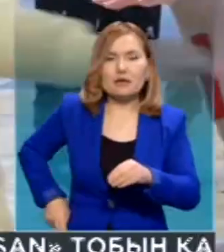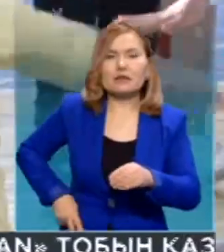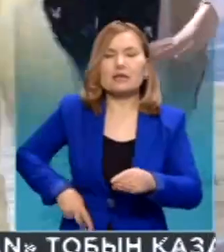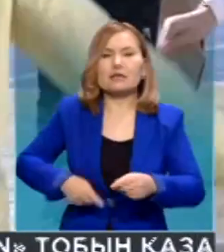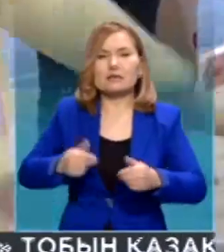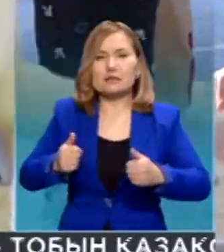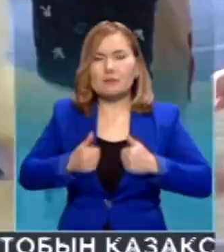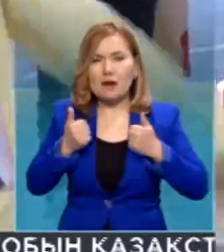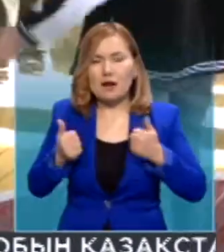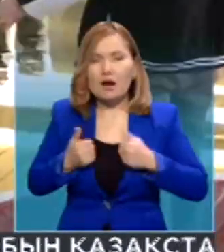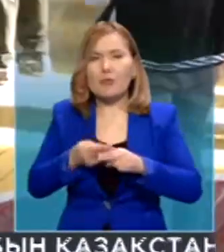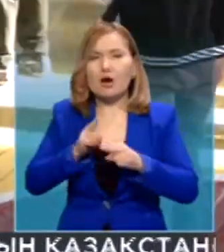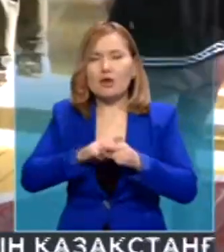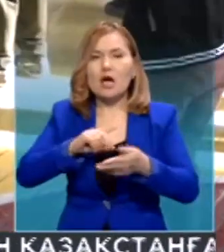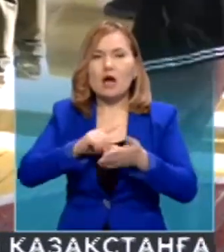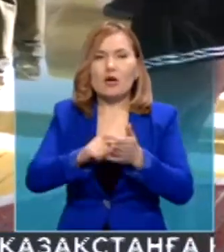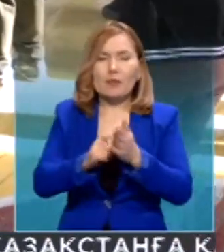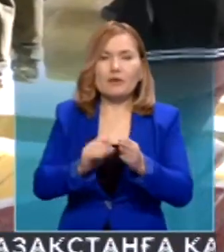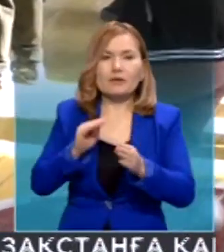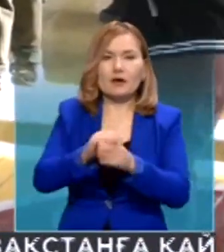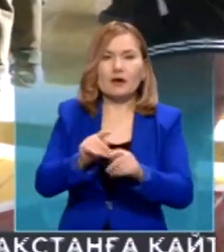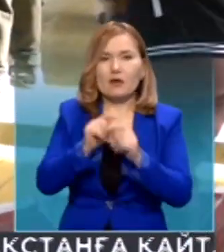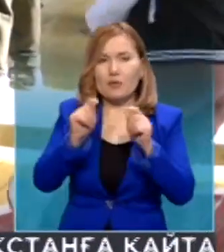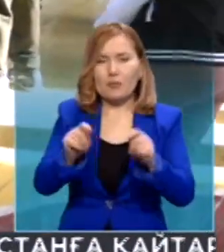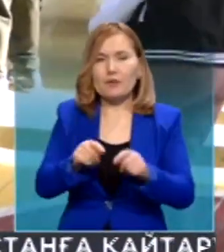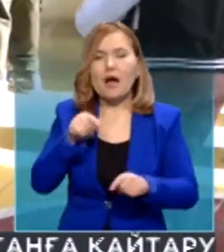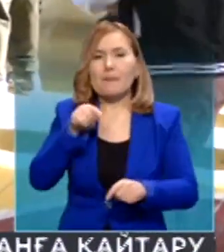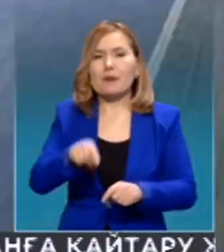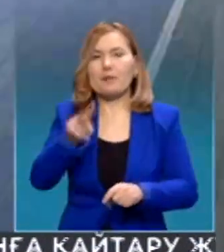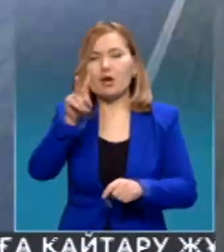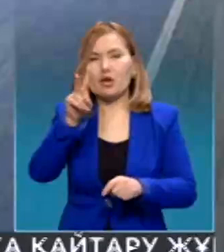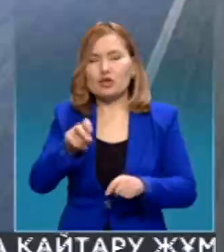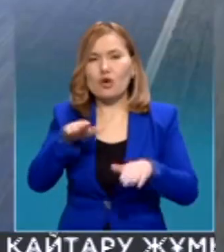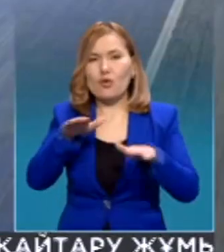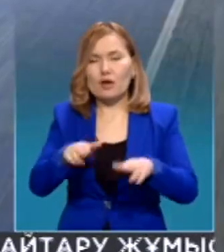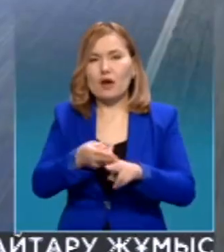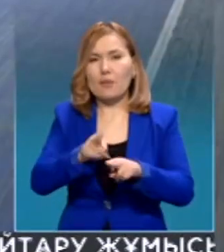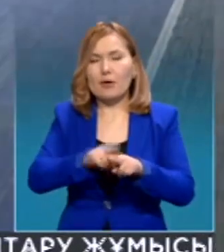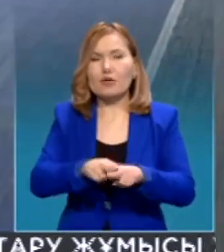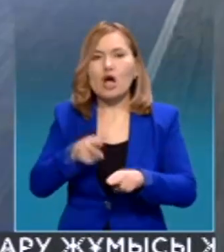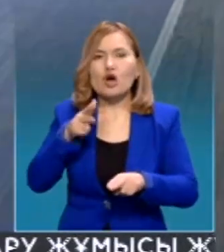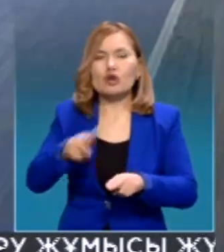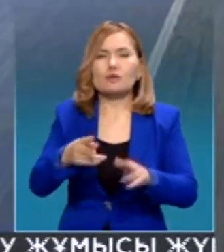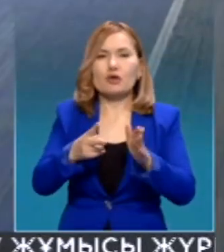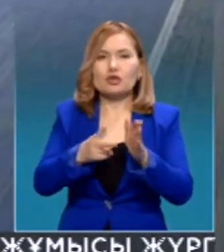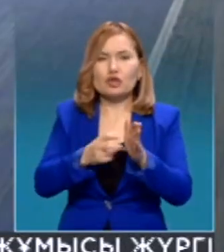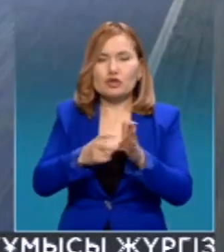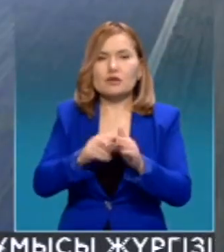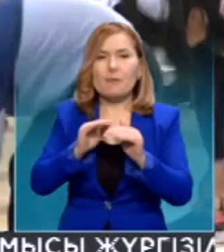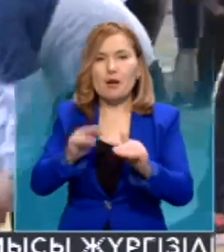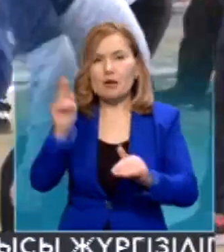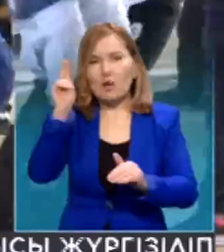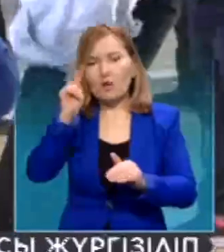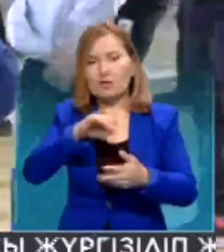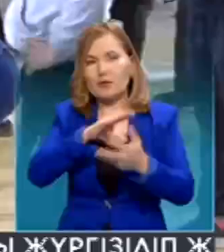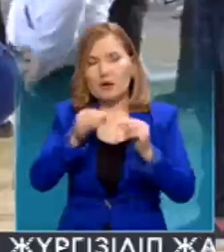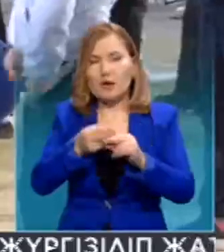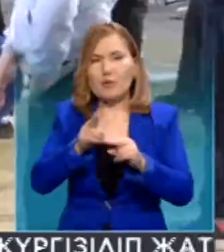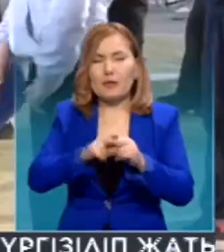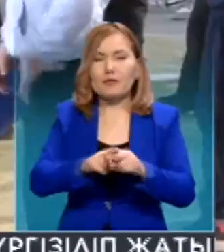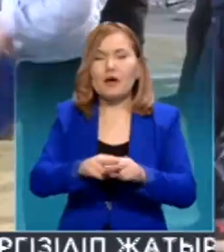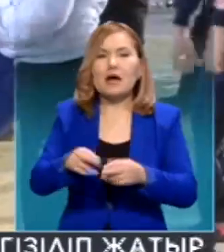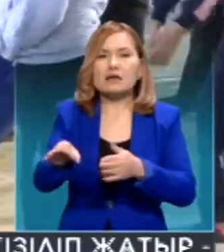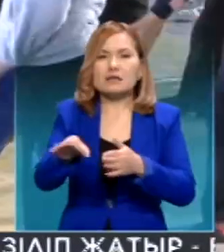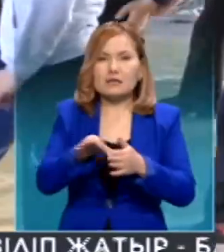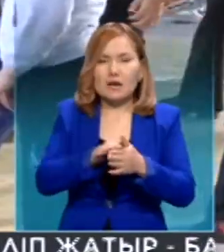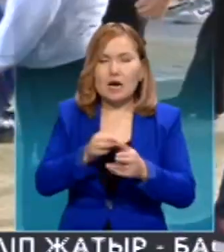үшін қолдан келгеннің бәрін жасап отыр. Өйткені 1200 орындық мектепте 3700-ге жоқ бала бар. Сол себепті кейде бір